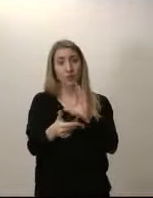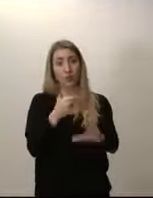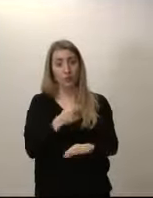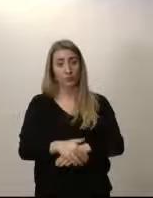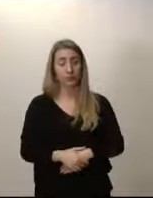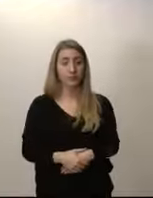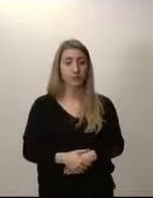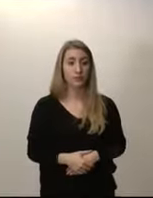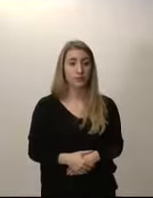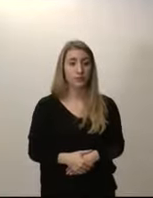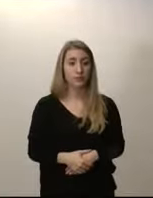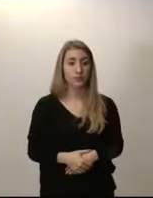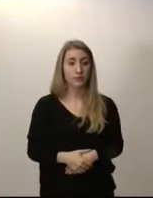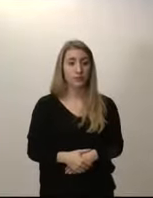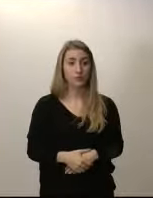centime.